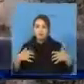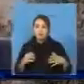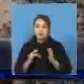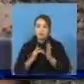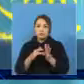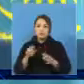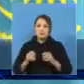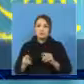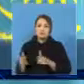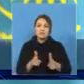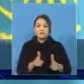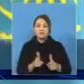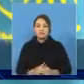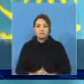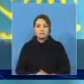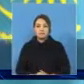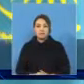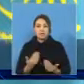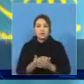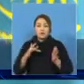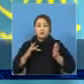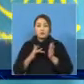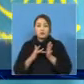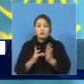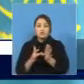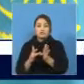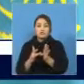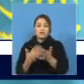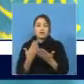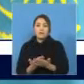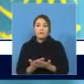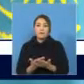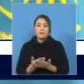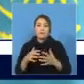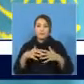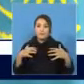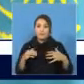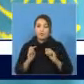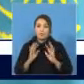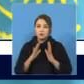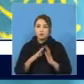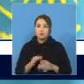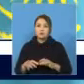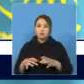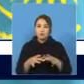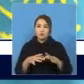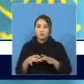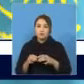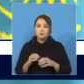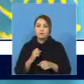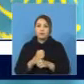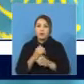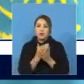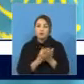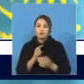маршрут дайындалған. Жерді енді жаңа айтып отқан туристік аймаққа айналдыру, оның ішінде Малайдар көлдер жүйесі маршруты бар, және